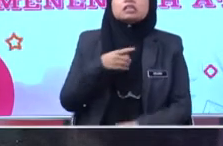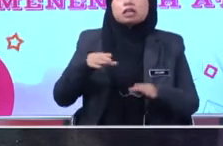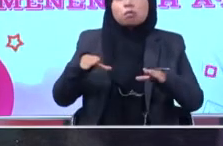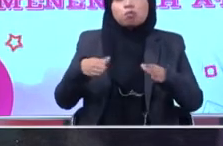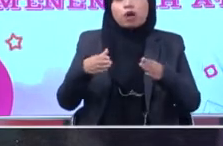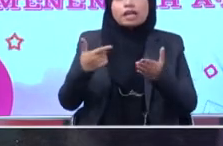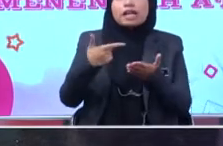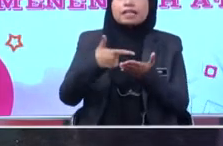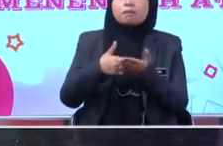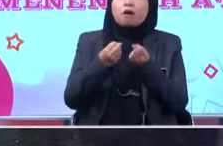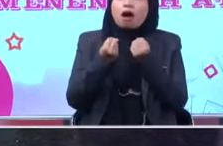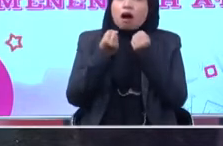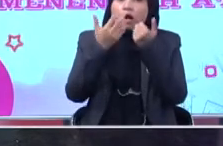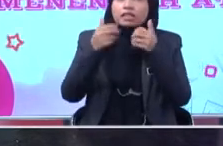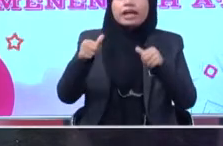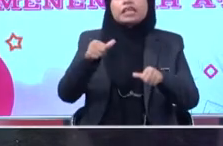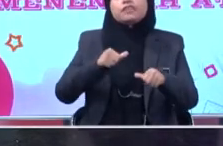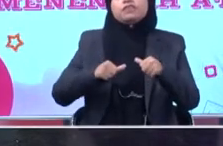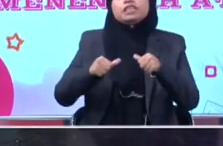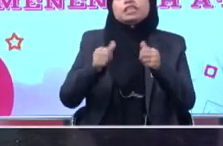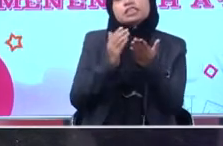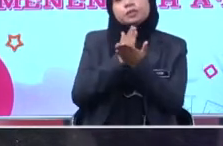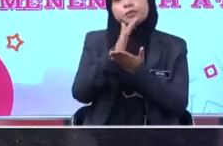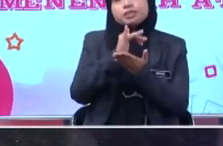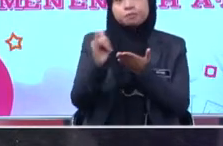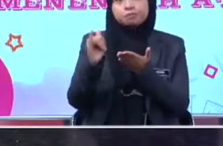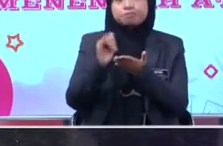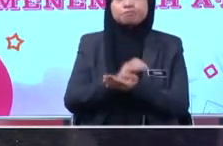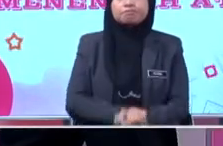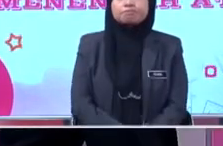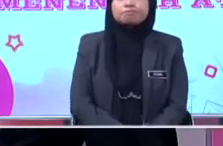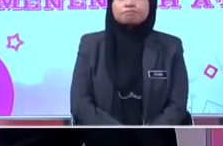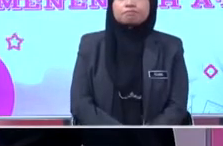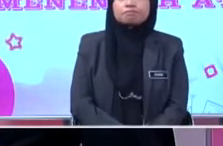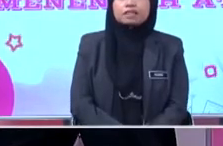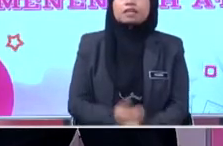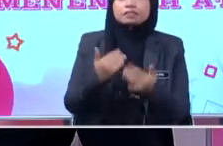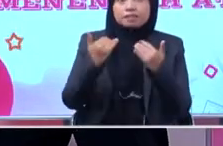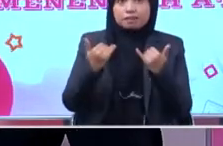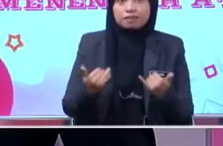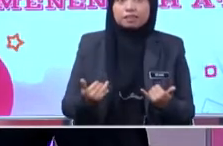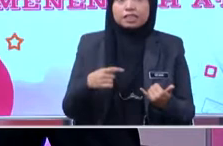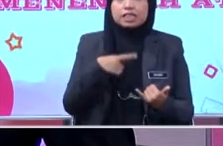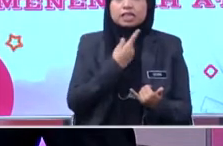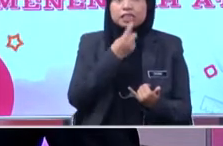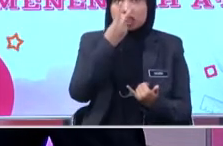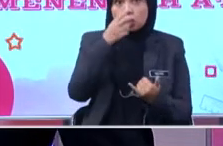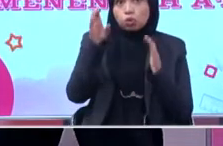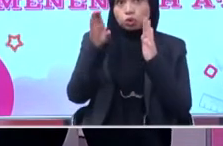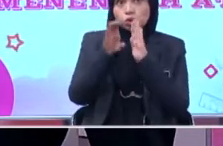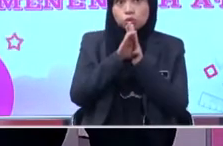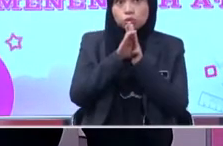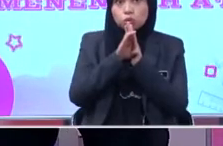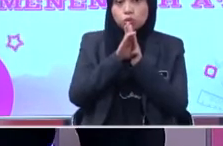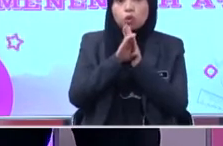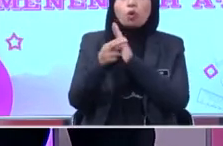banyak-banyak seterusnya Ustaz Oke sekali contoh hukum ikhfa